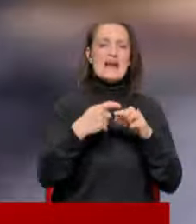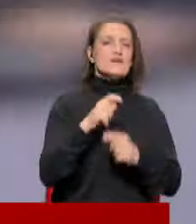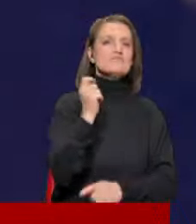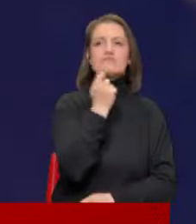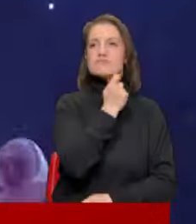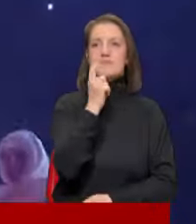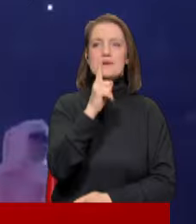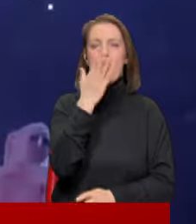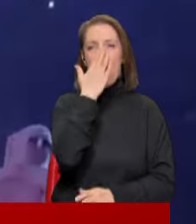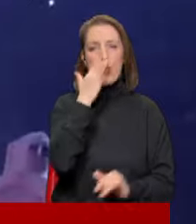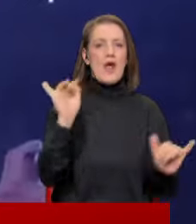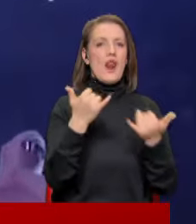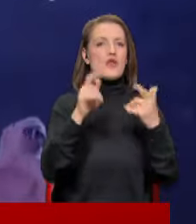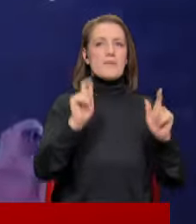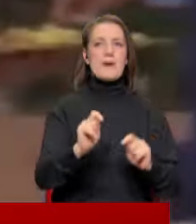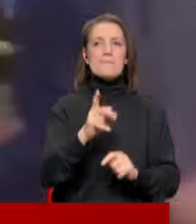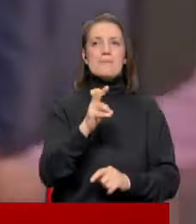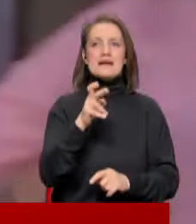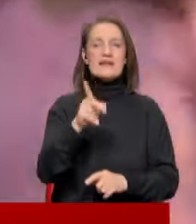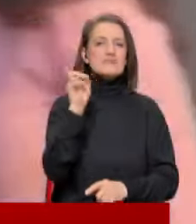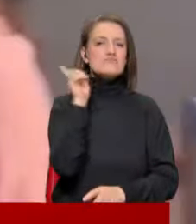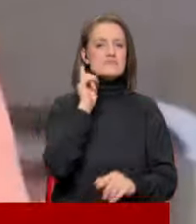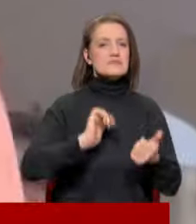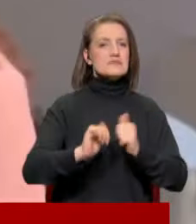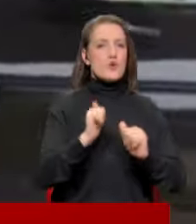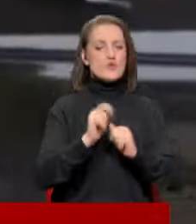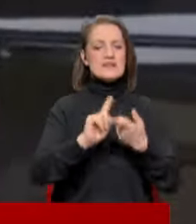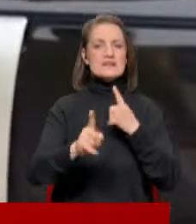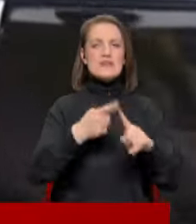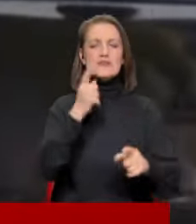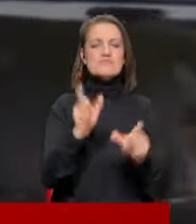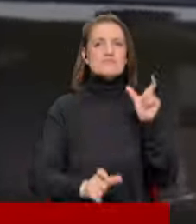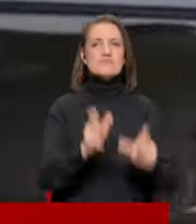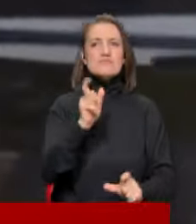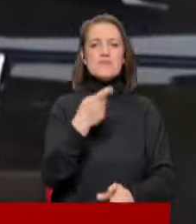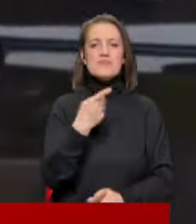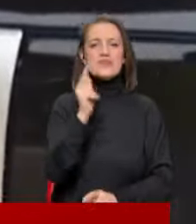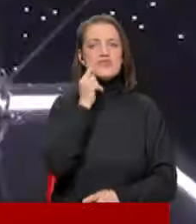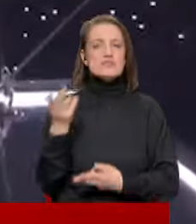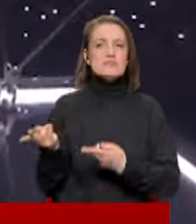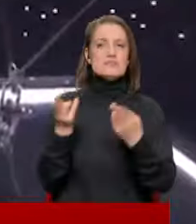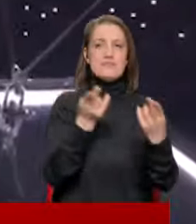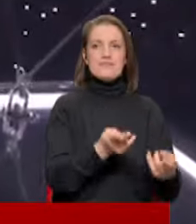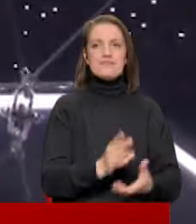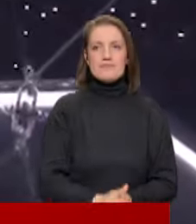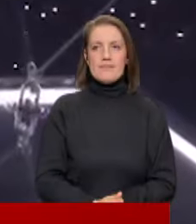alacağı bir ön Parti yapılıyor partiye aralarında tanınmış sporcu ve siyasetçilerin de olduğu 1in kişi